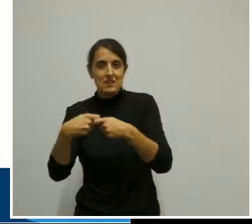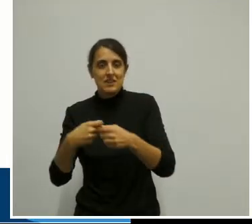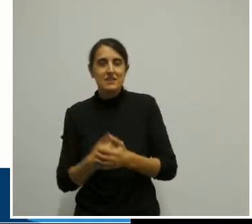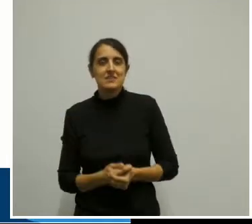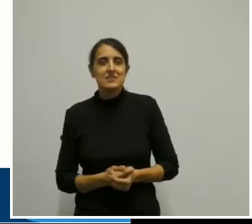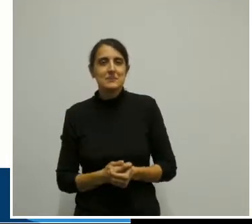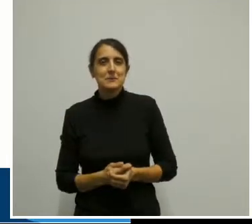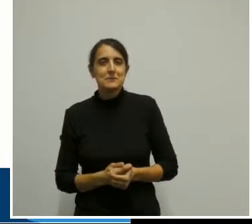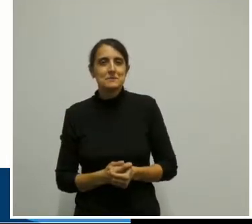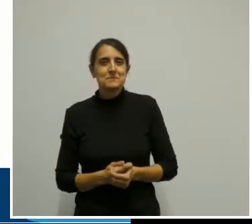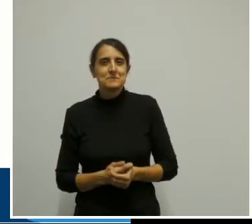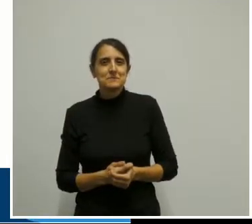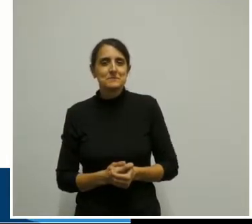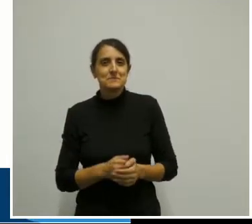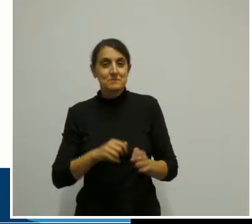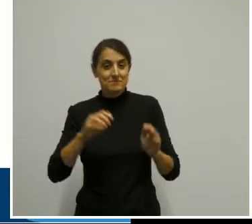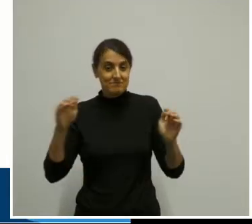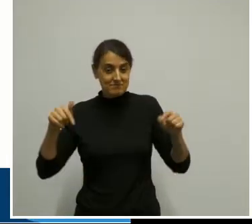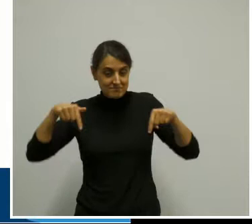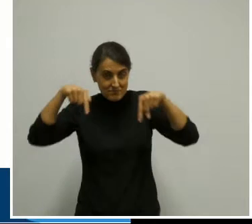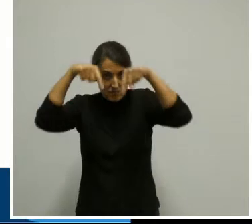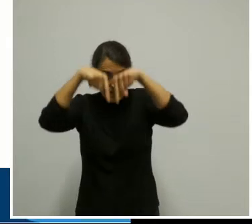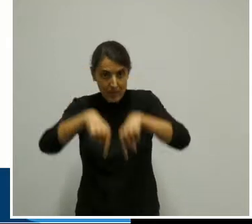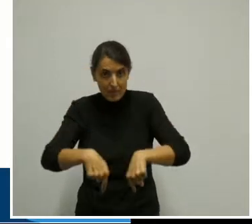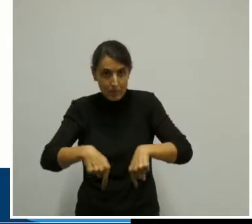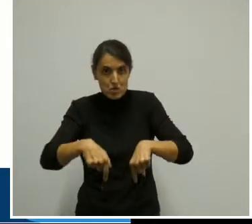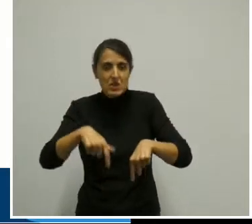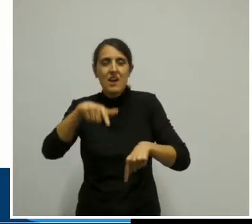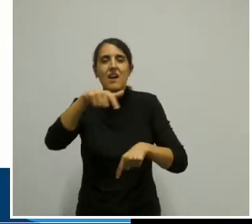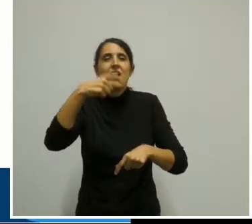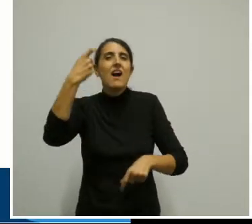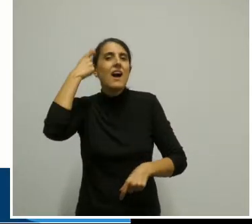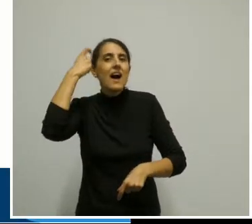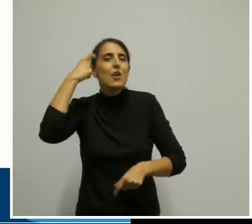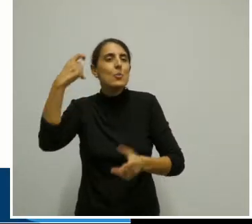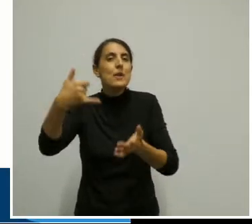s'està distribuint l'alumnat vulnerable,